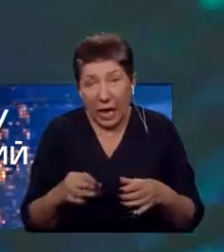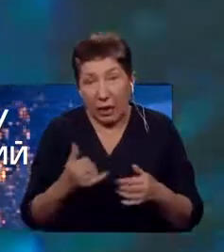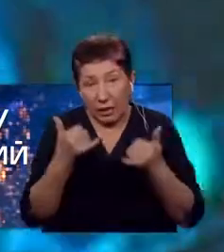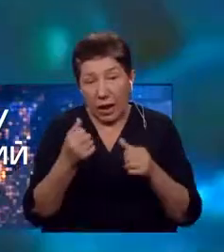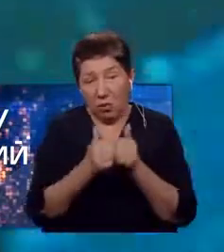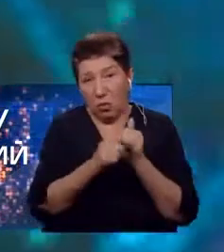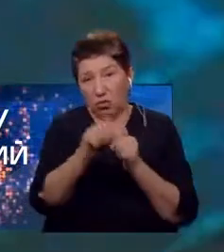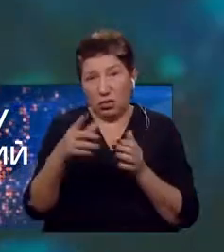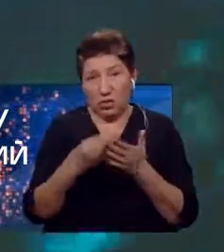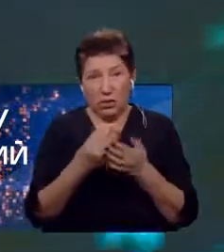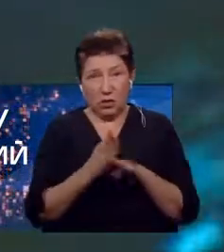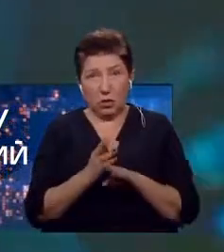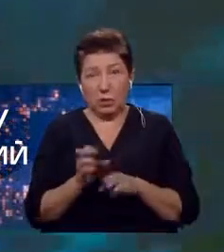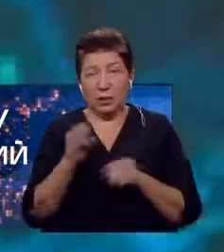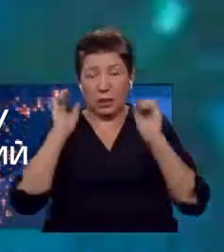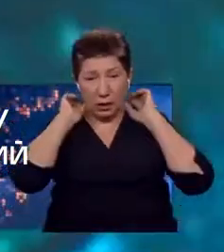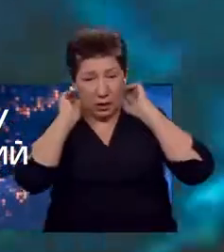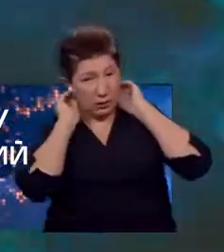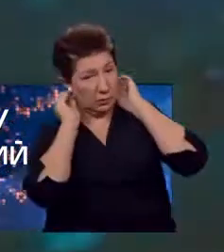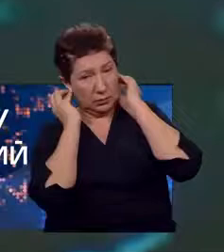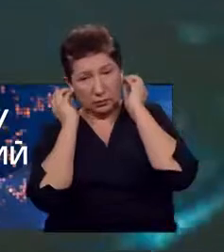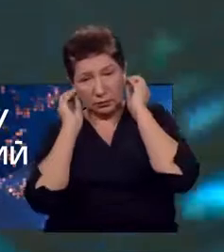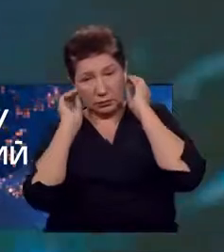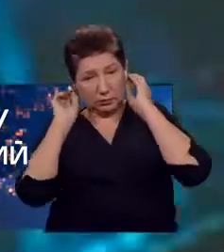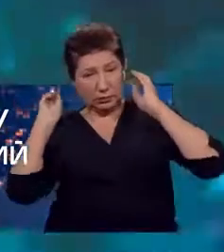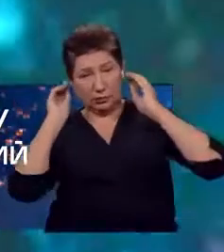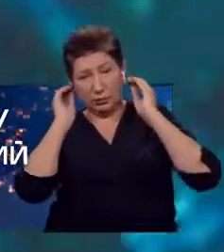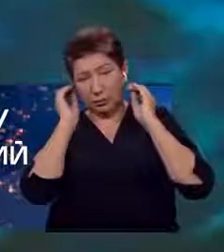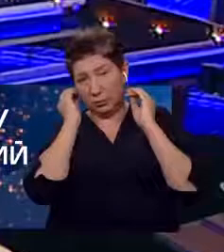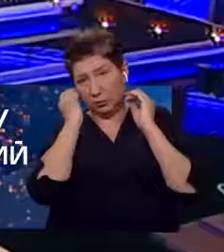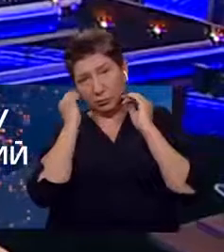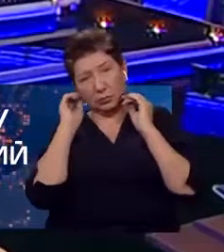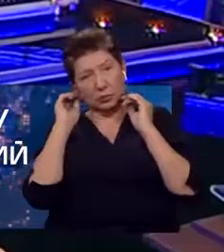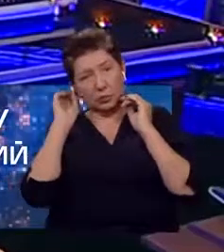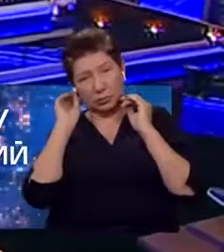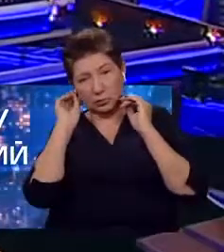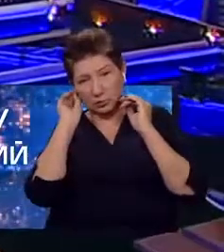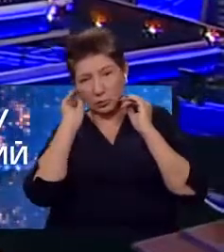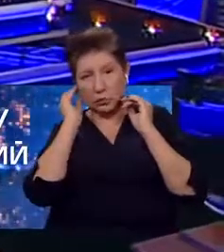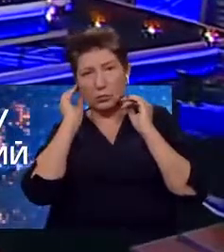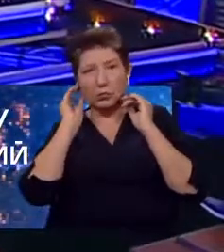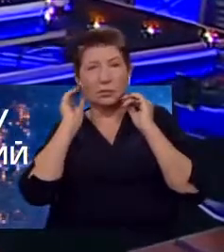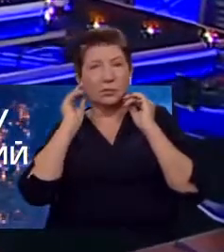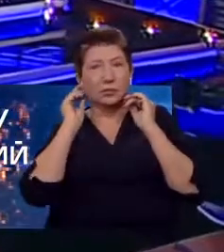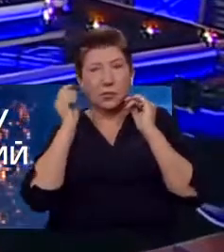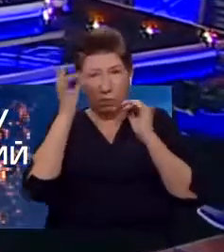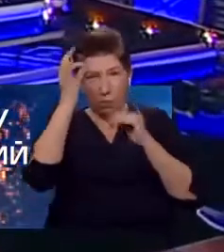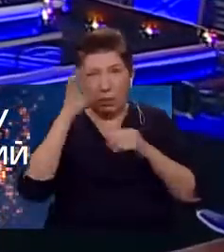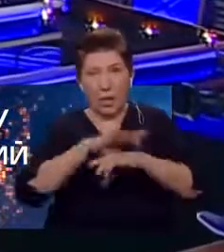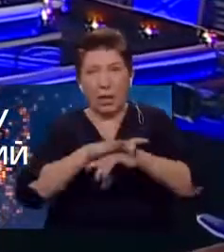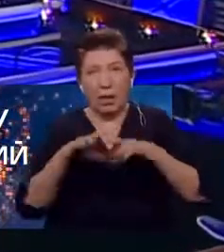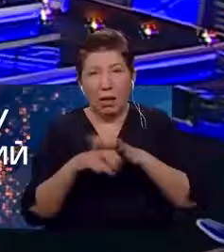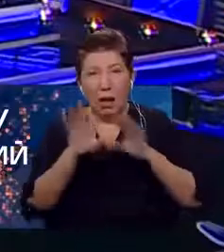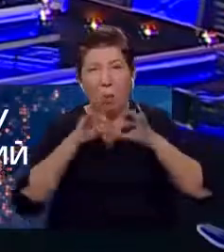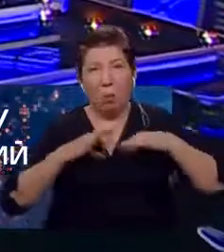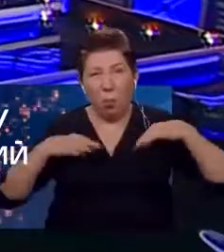інструмент. Як колонії захоплювали? Бусами. Ось дешевий газ – це і є ті буси, якими нас дуже довго тримали